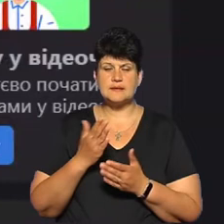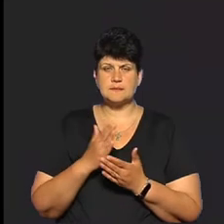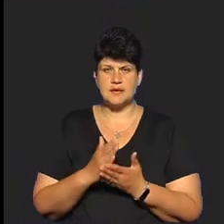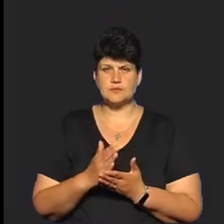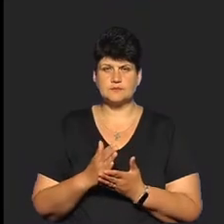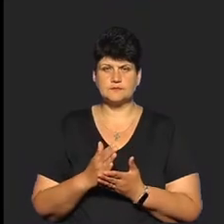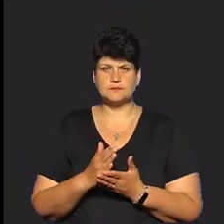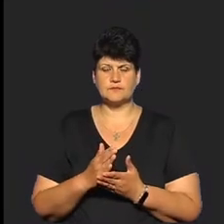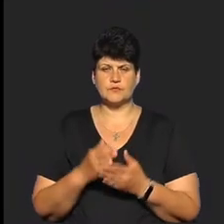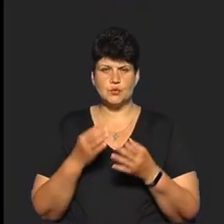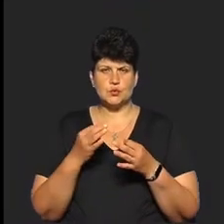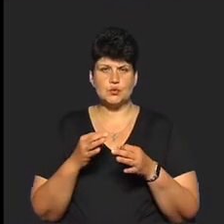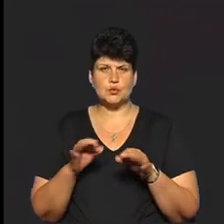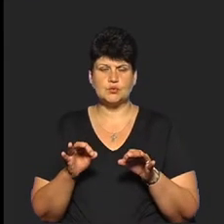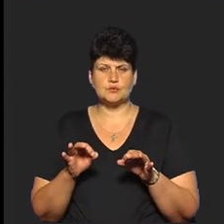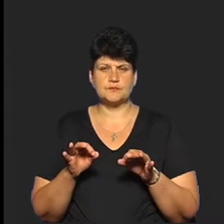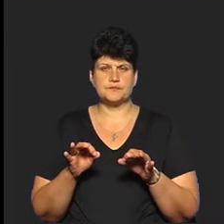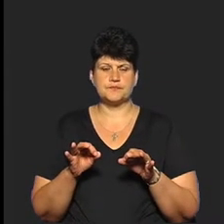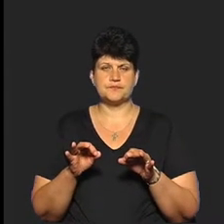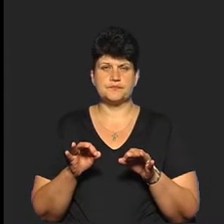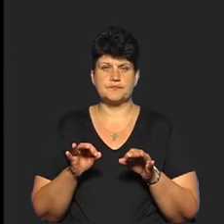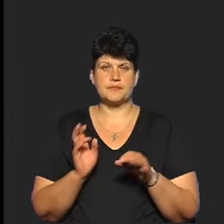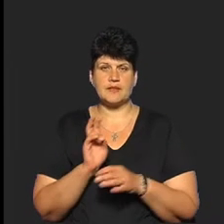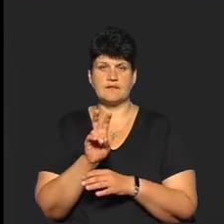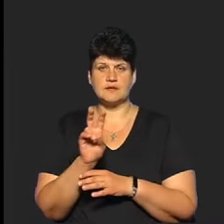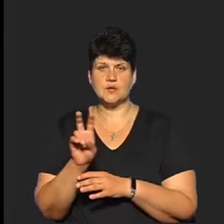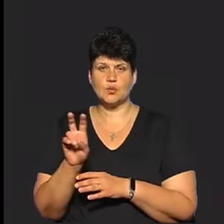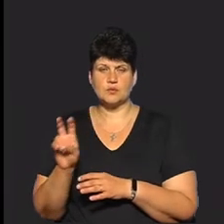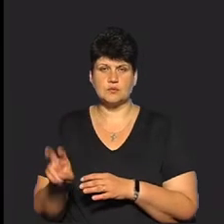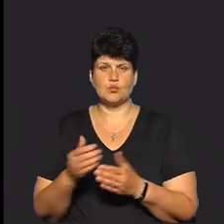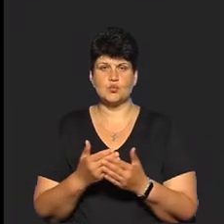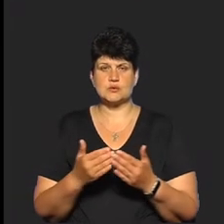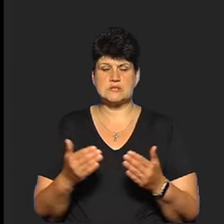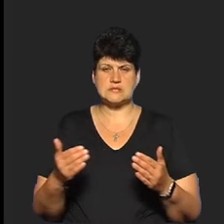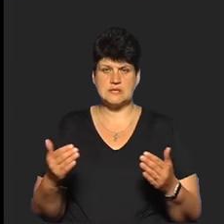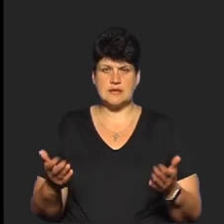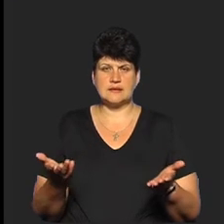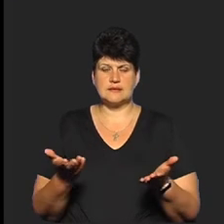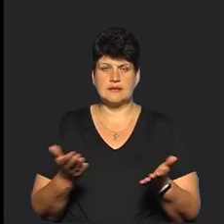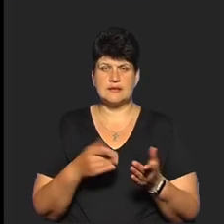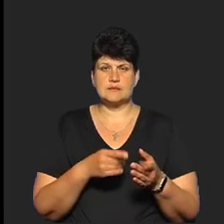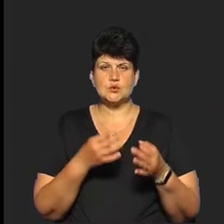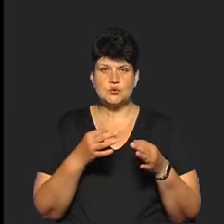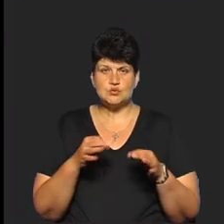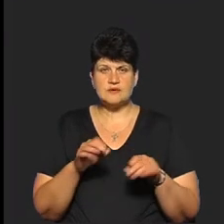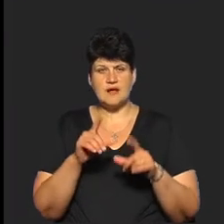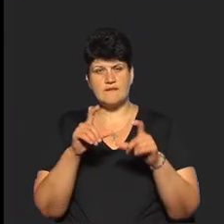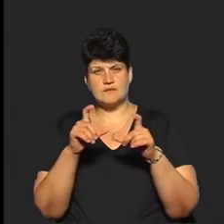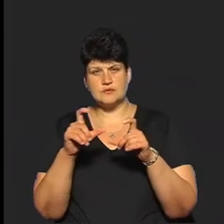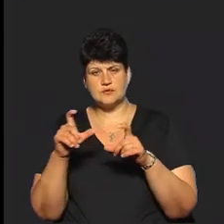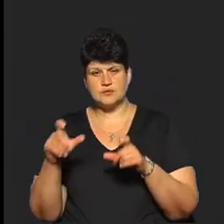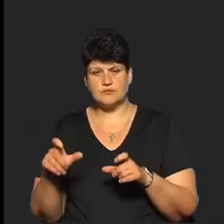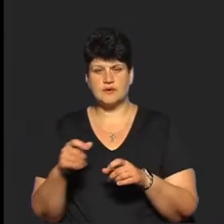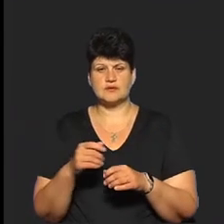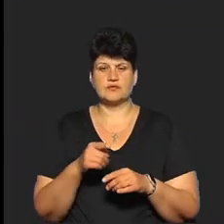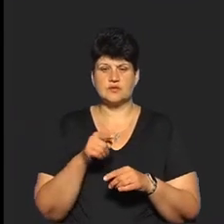котрі мають доступ до, відвідують музеї, відповідно, де їм дозволяють відфотографовувати експонати, і вони